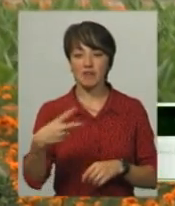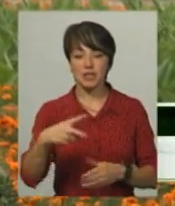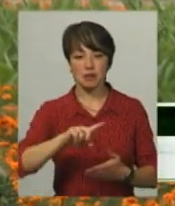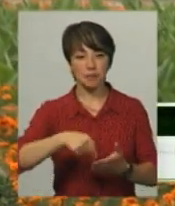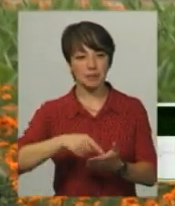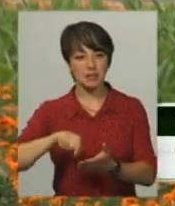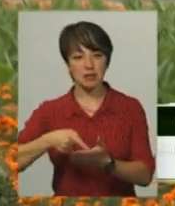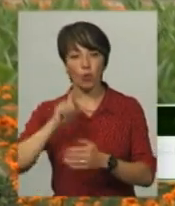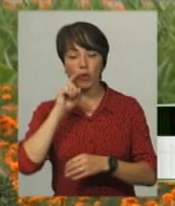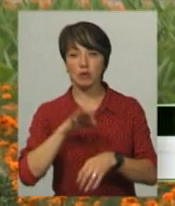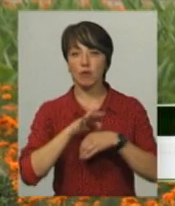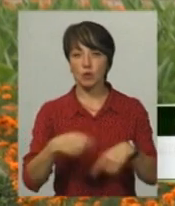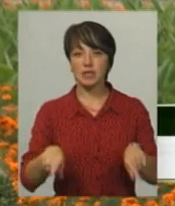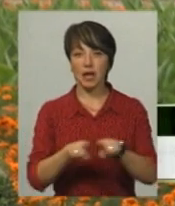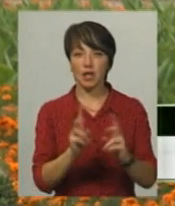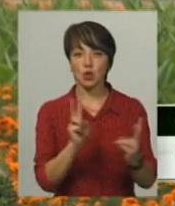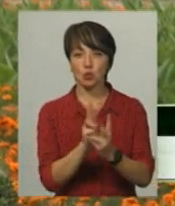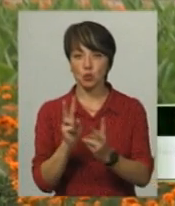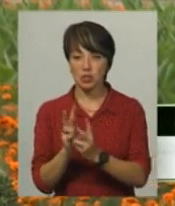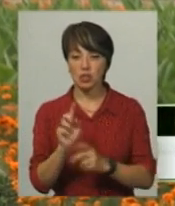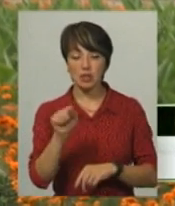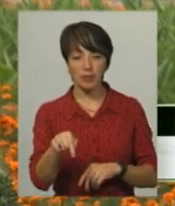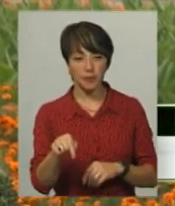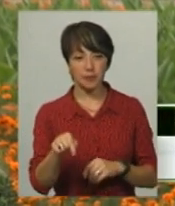містах України проводяться отакі зустрічі, на яких